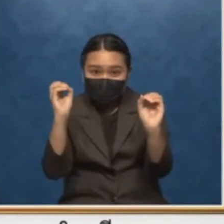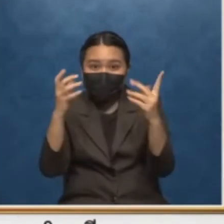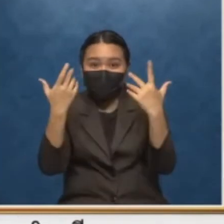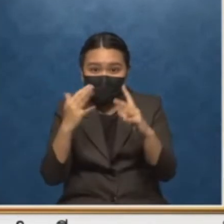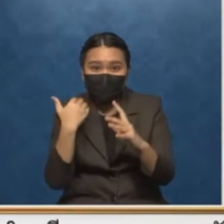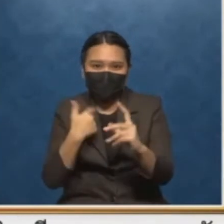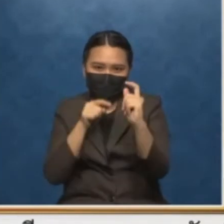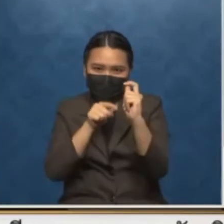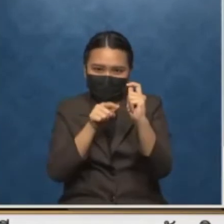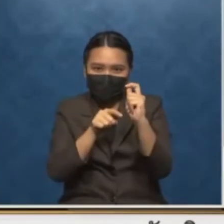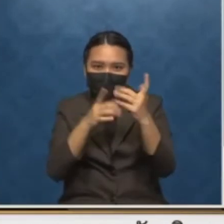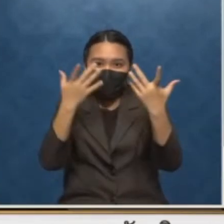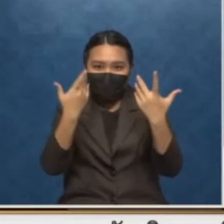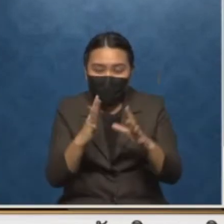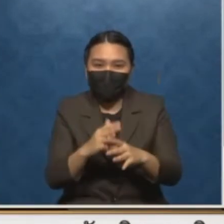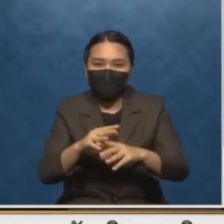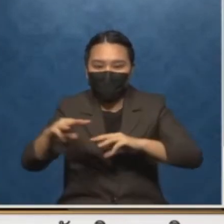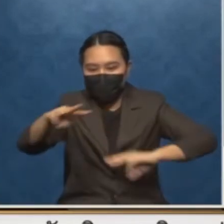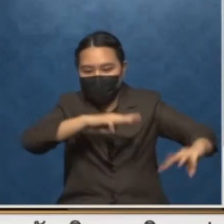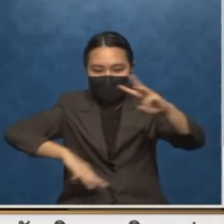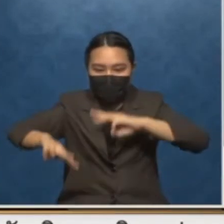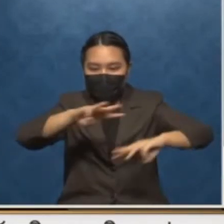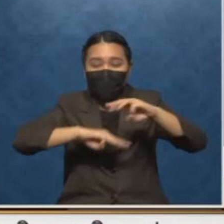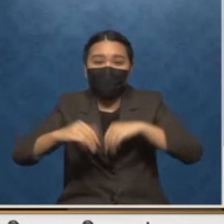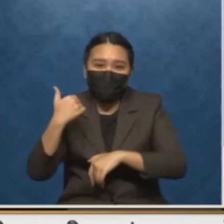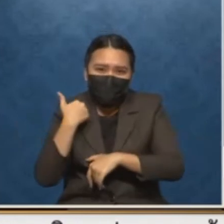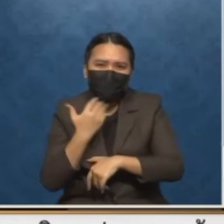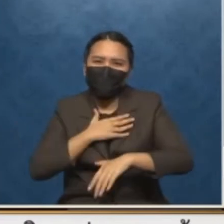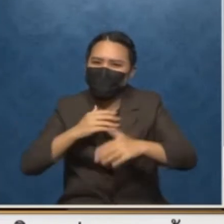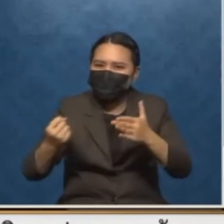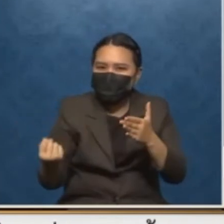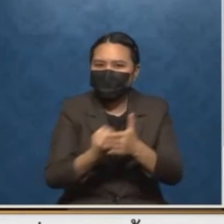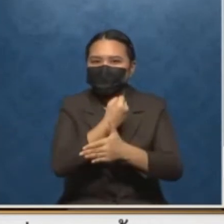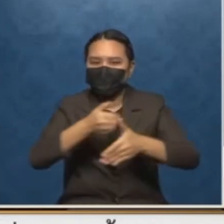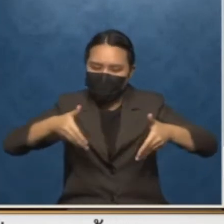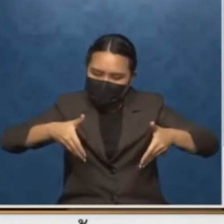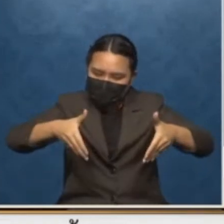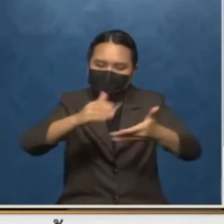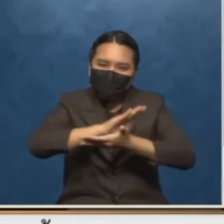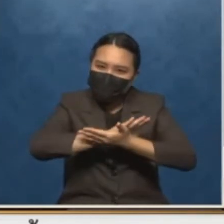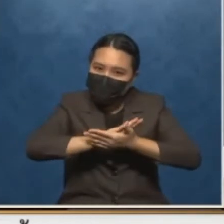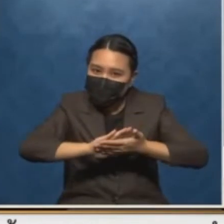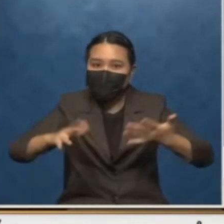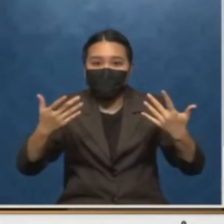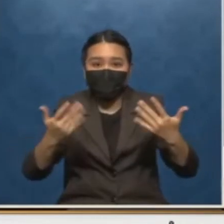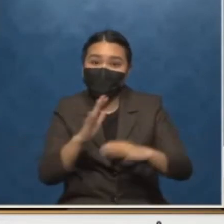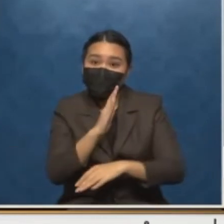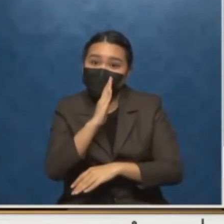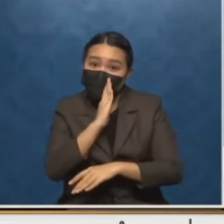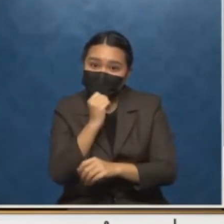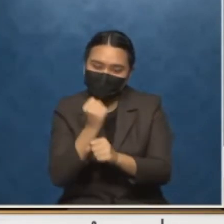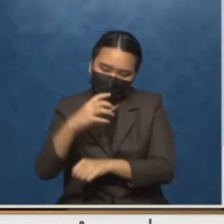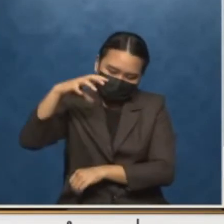คกเนี่ยเพราะนั้นมันเลยมีที่ว่างผมจึงเสียดายว่าบนถนนก็เรียบร้อยแล้ววันนี้ถ้าเราจะใส่เข้า